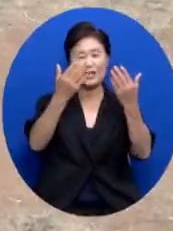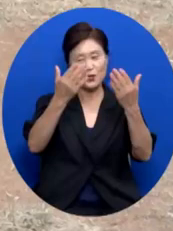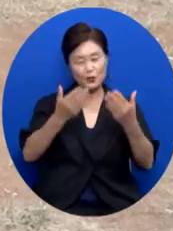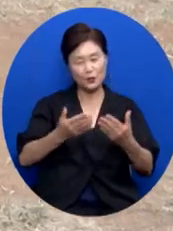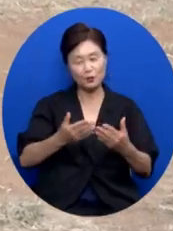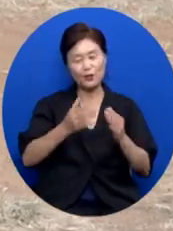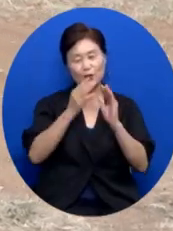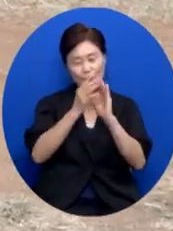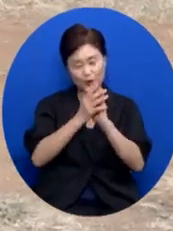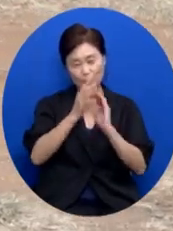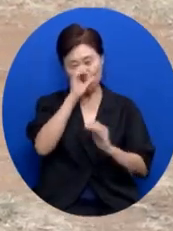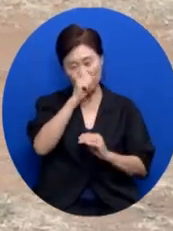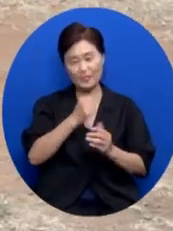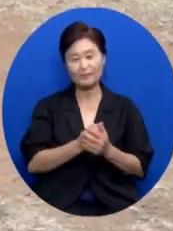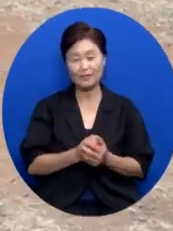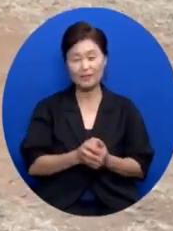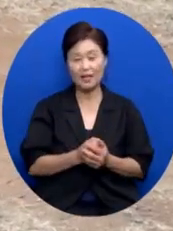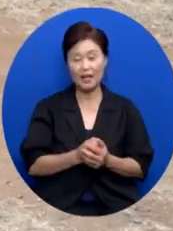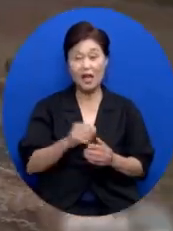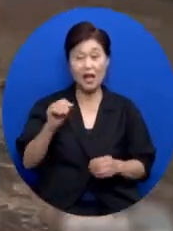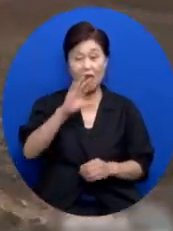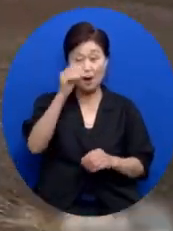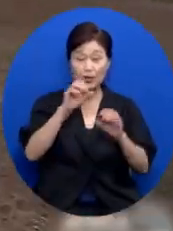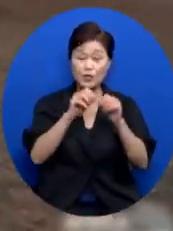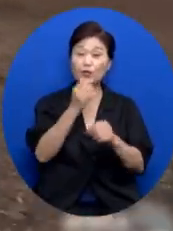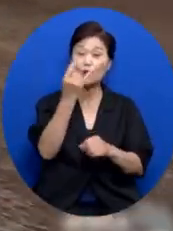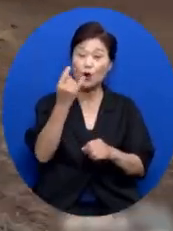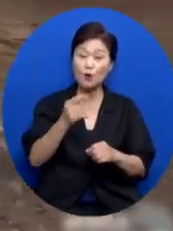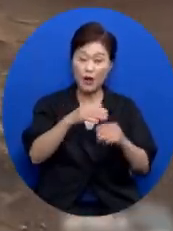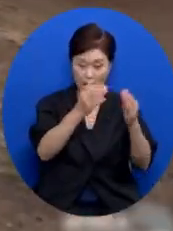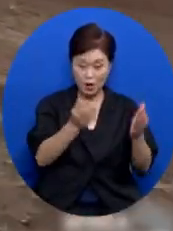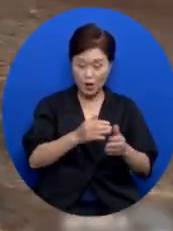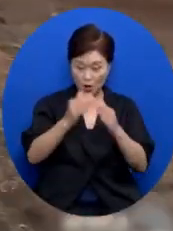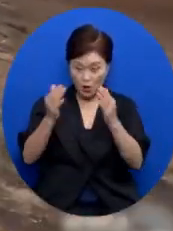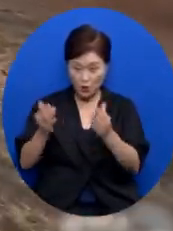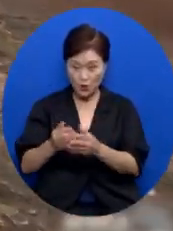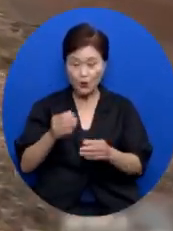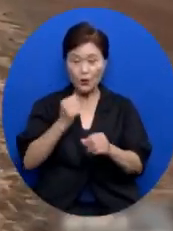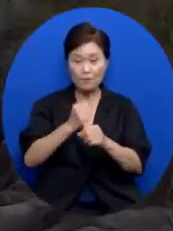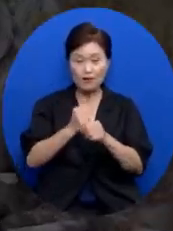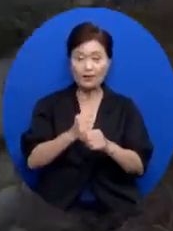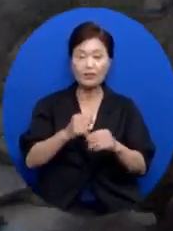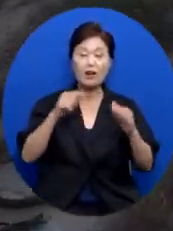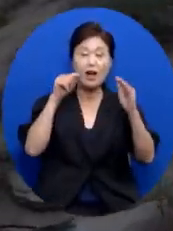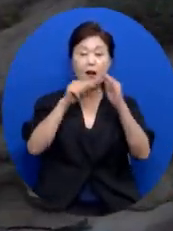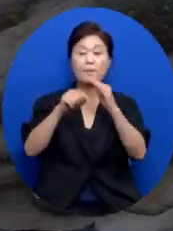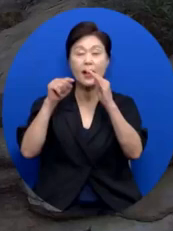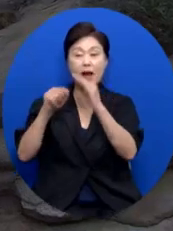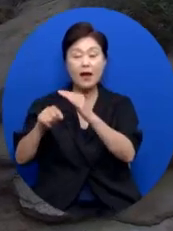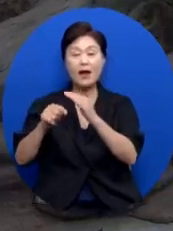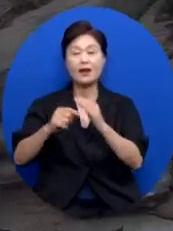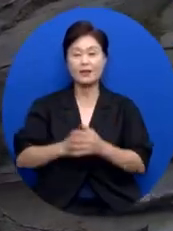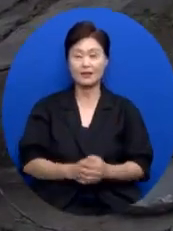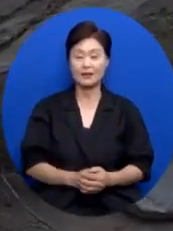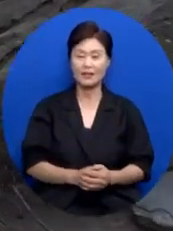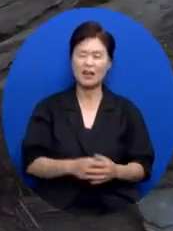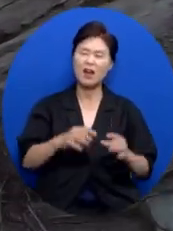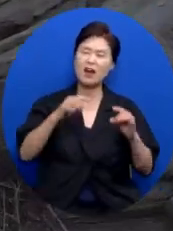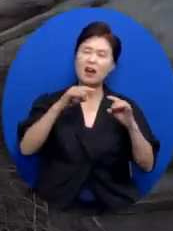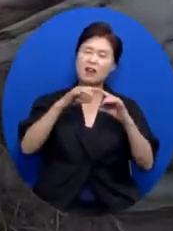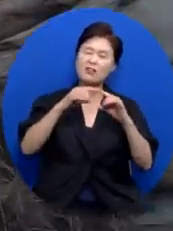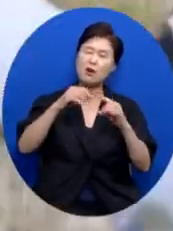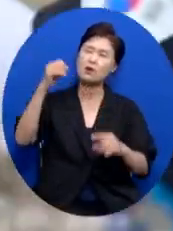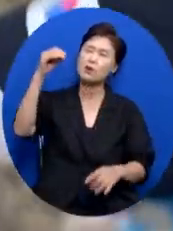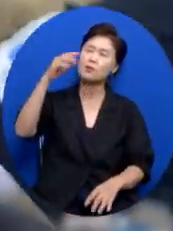겨울 성경학교가 끝난 후 아프리카 선교회가 조를 나눠 참가한 학생들의 집을 방문합니다 전기도 빚도